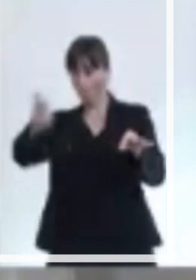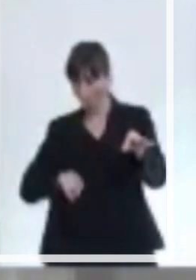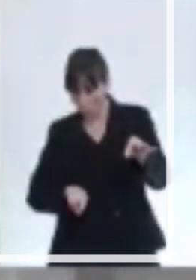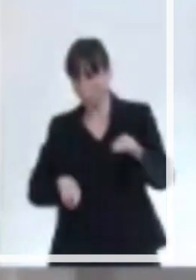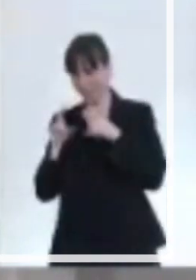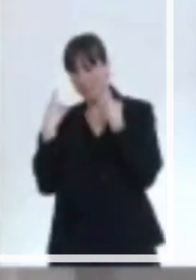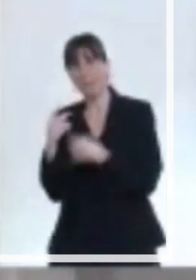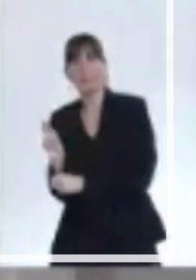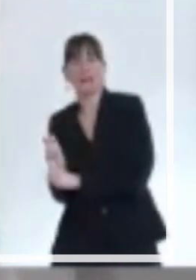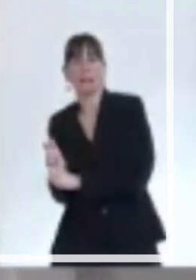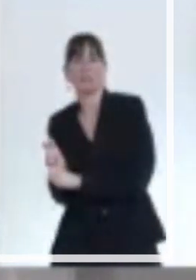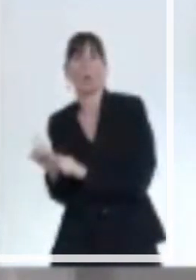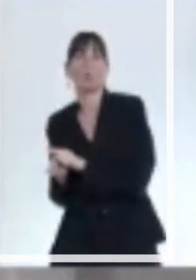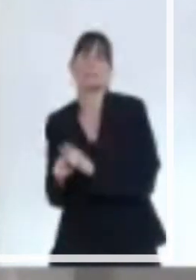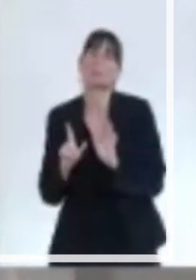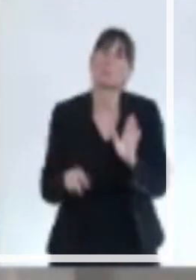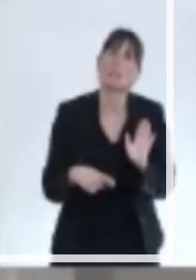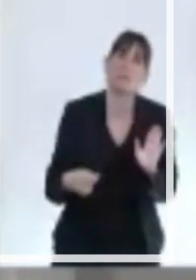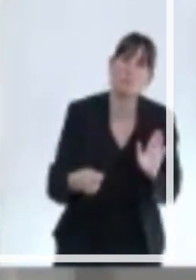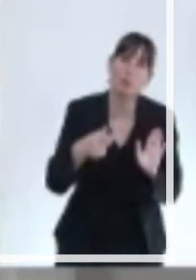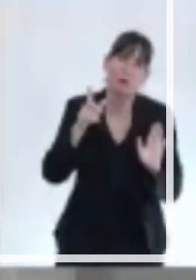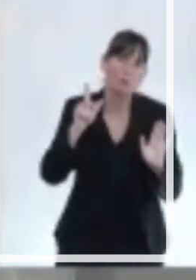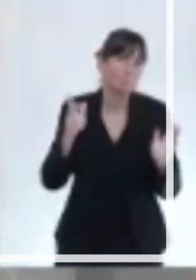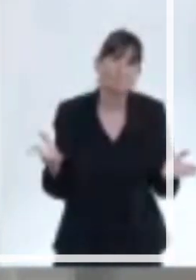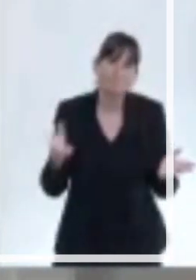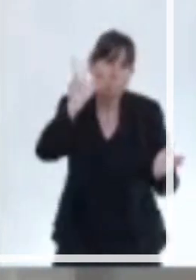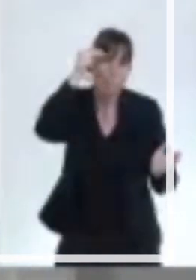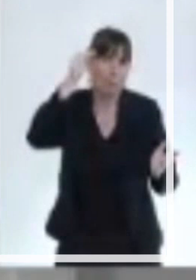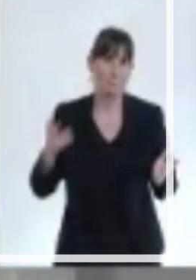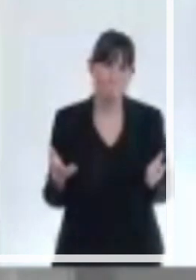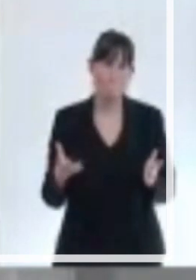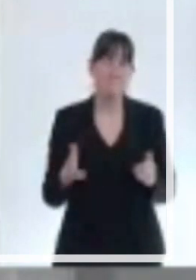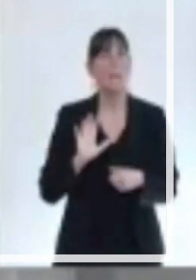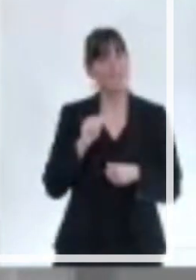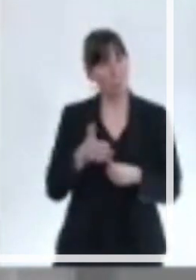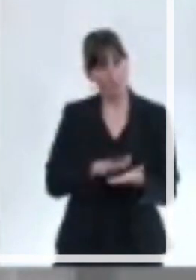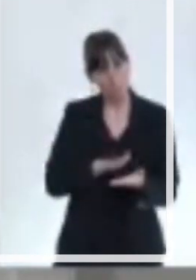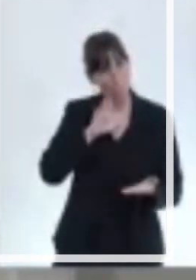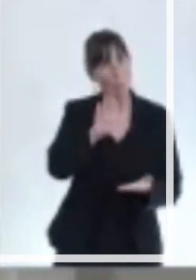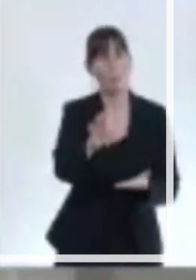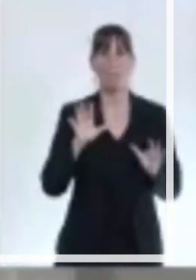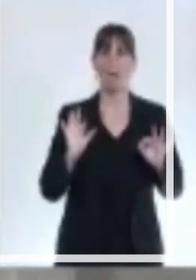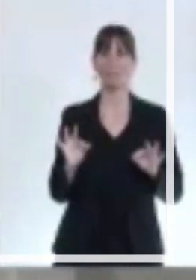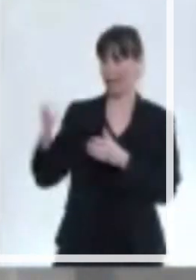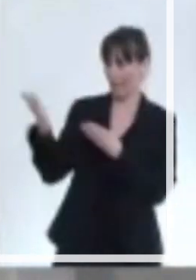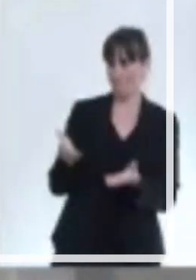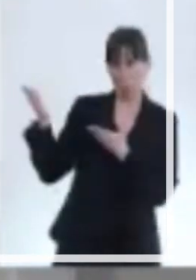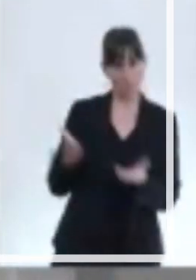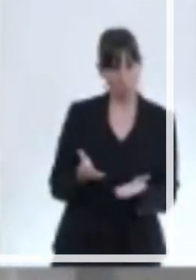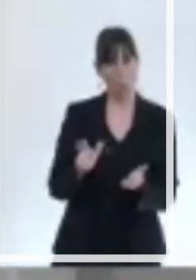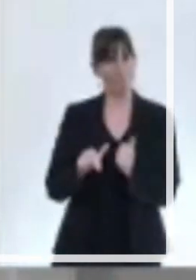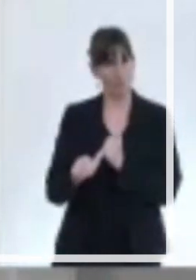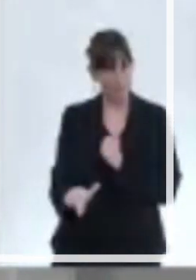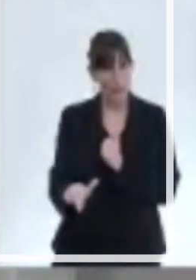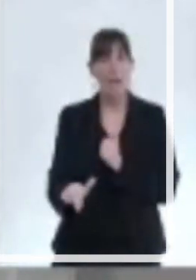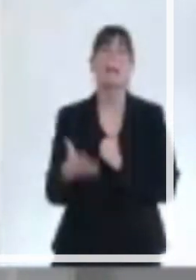ainsi jeunes aient la certitude que les importations sont effectivement sur notre territoire national que lorsque les masques que